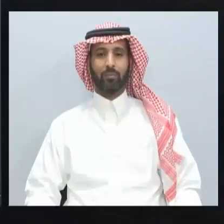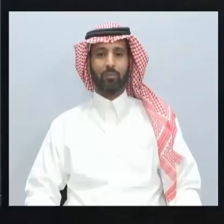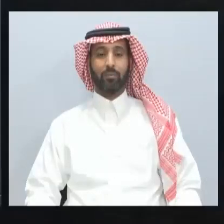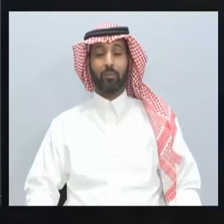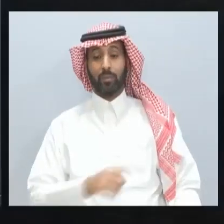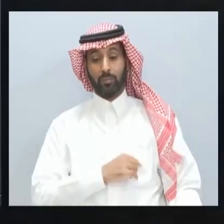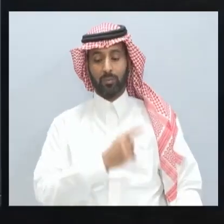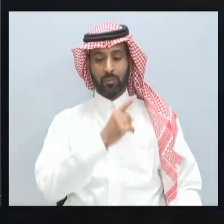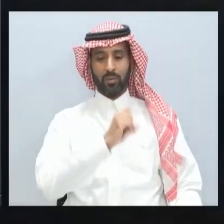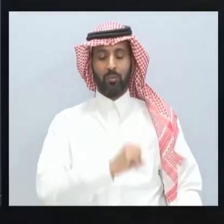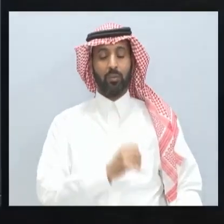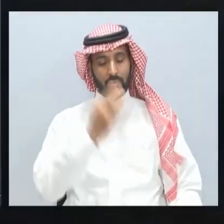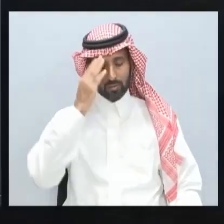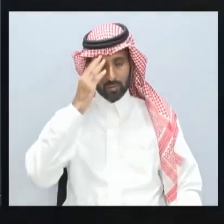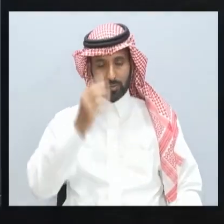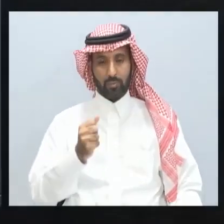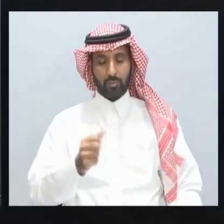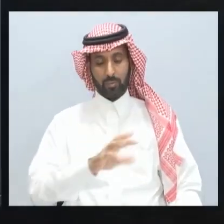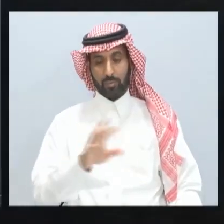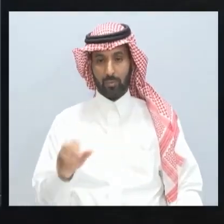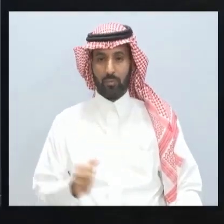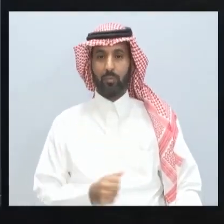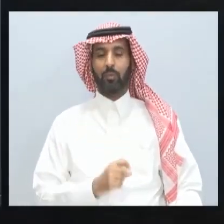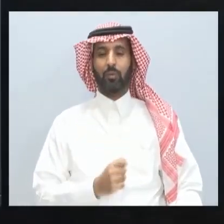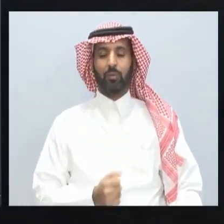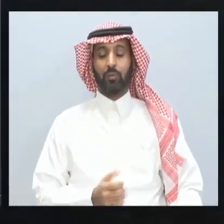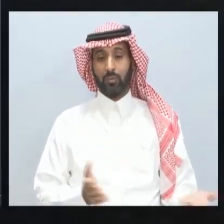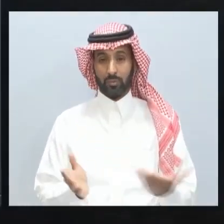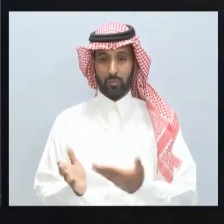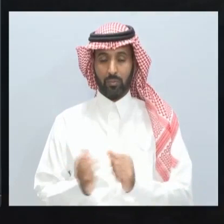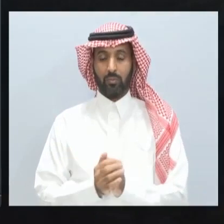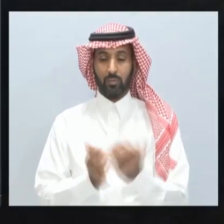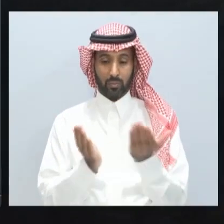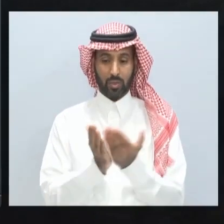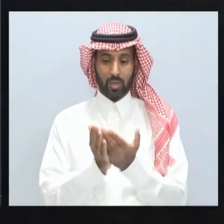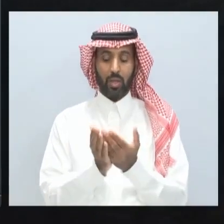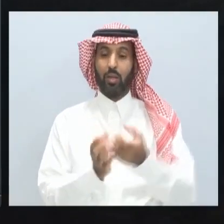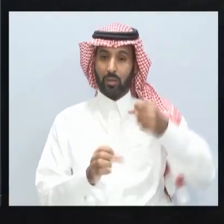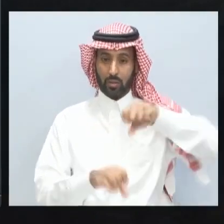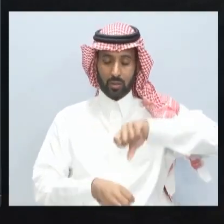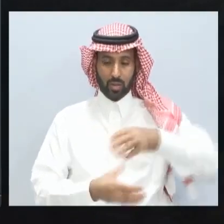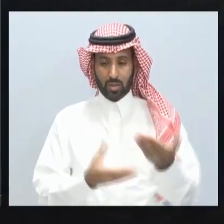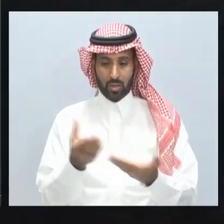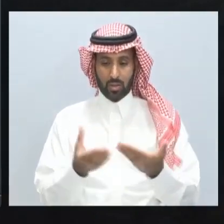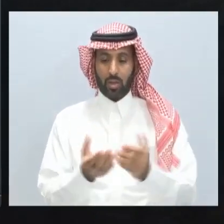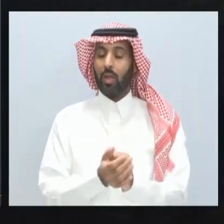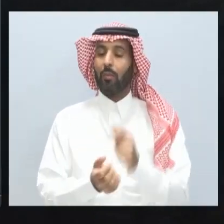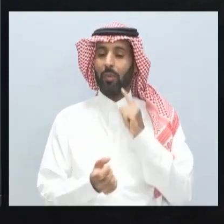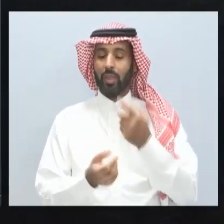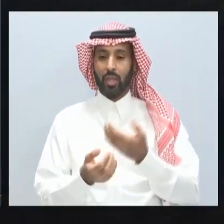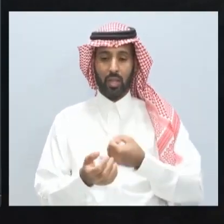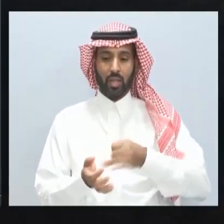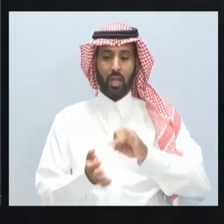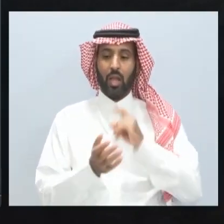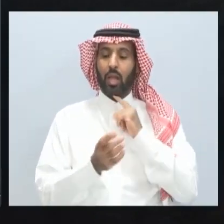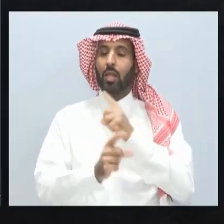بسم الله الرحمن الرحيم السلام عليكم ورحمه الله وبركاته اهلا وسهلا بكم في درس جديد من دروس الكيمياء اثنين معكم معلمتكم العنود